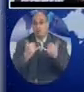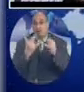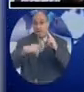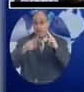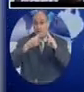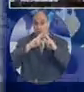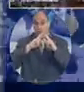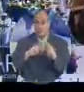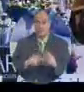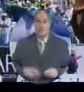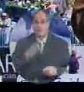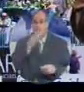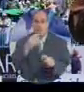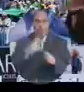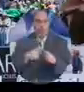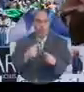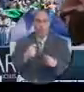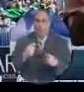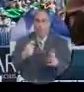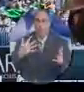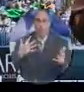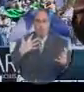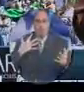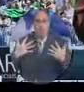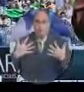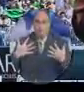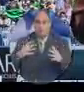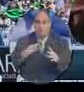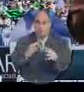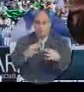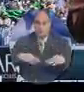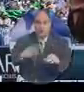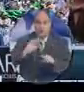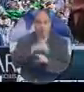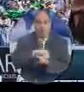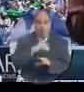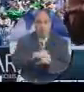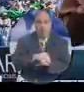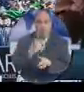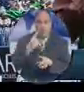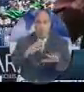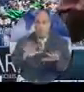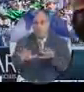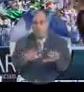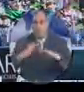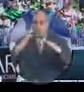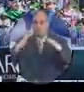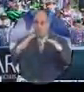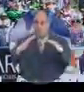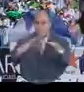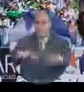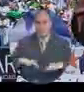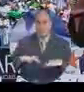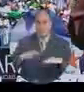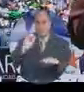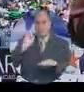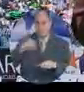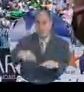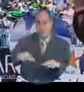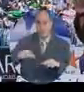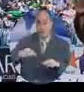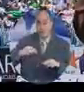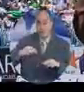طبعا نعيش أجواء استثنائية هنا بملعب 19 ماي 56 بعنابة طبعا، وهذا تحسبا للقاء الذي سيجمع المنتخب الوطني